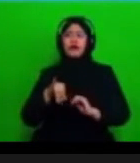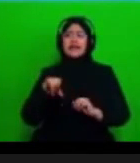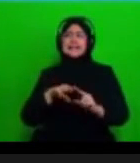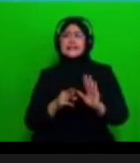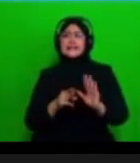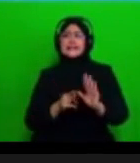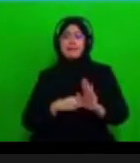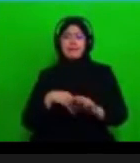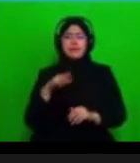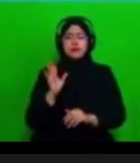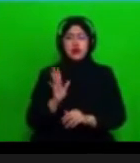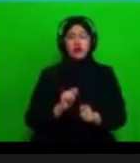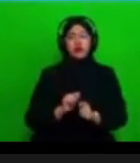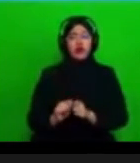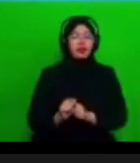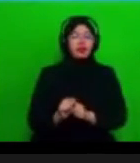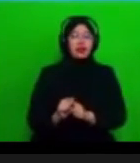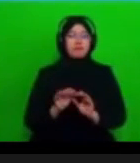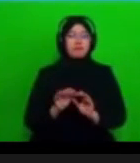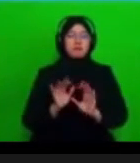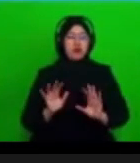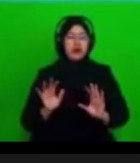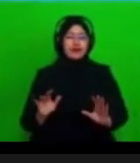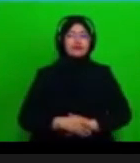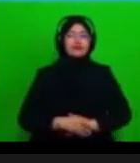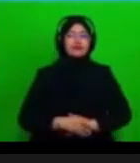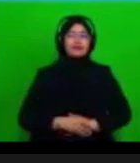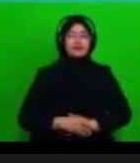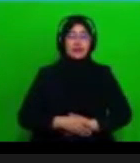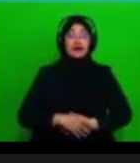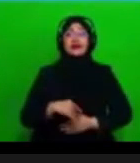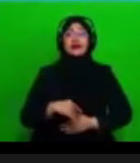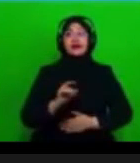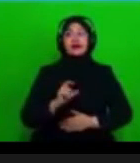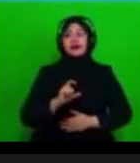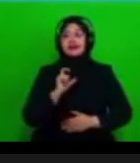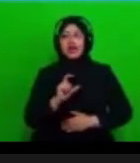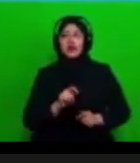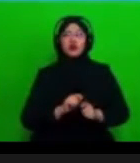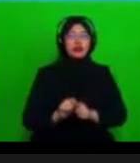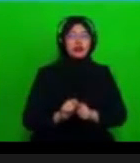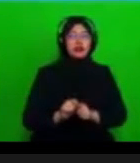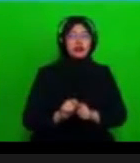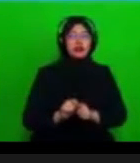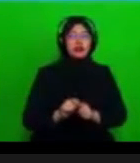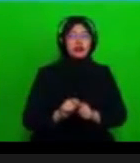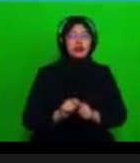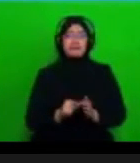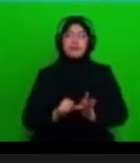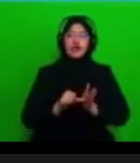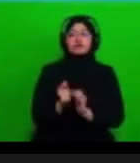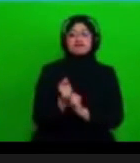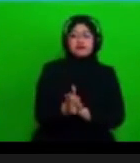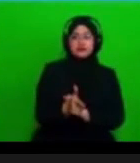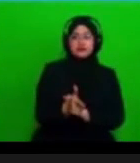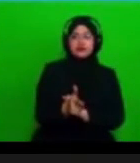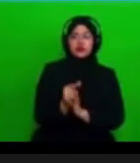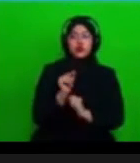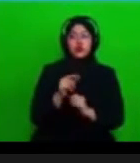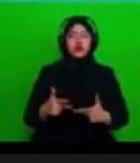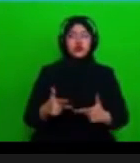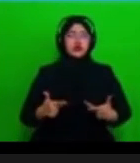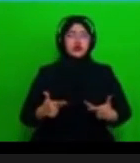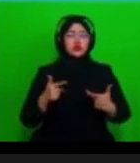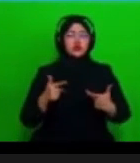nggak 3-4 ya episode. Nah, ini adalah skema itu diubah memberikan bantuan biaya pendidikan hidup